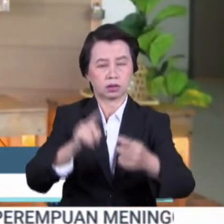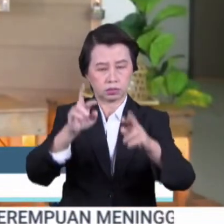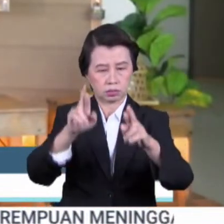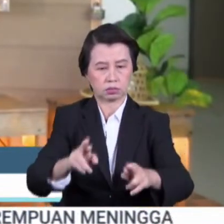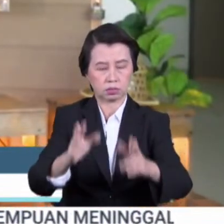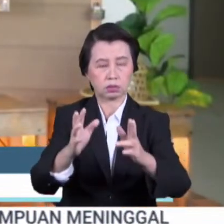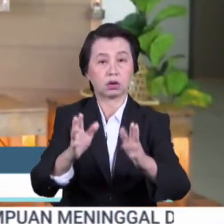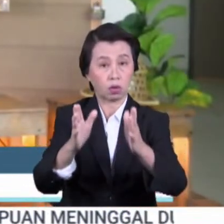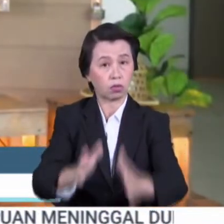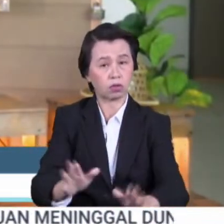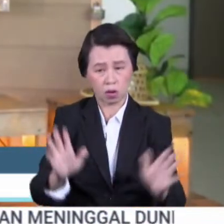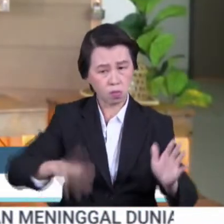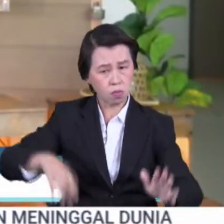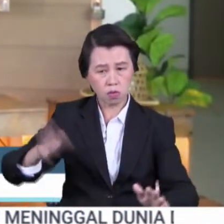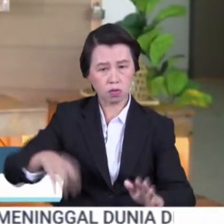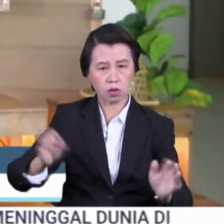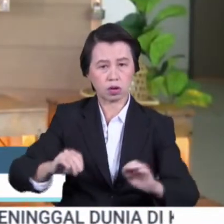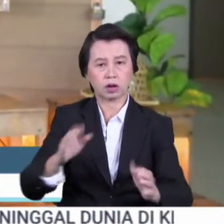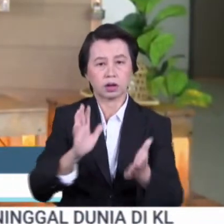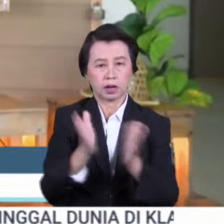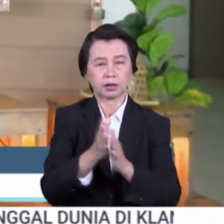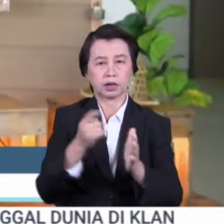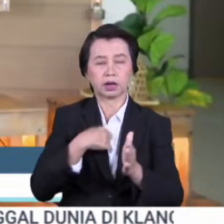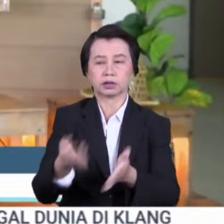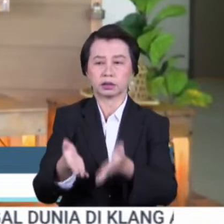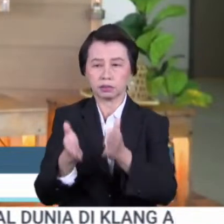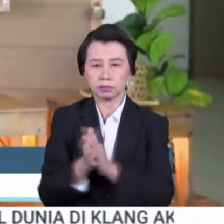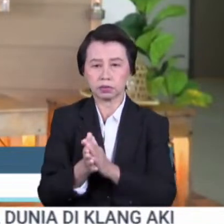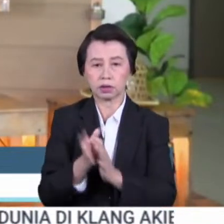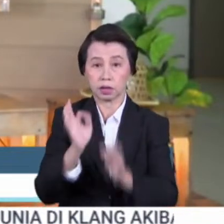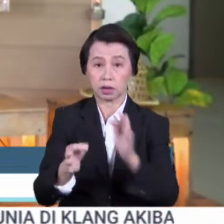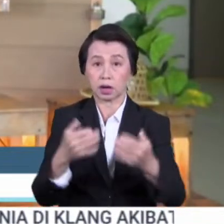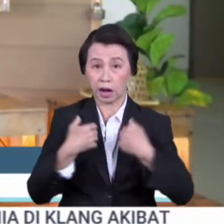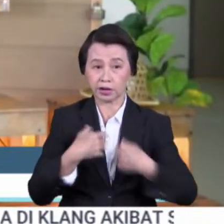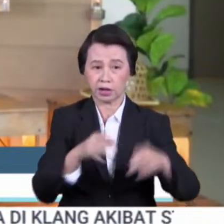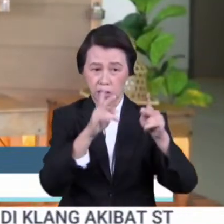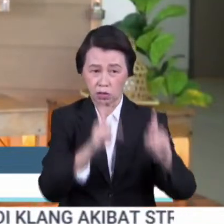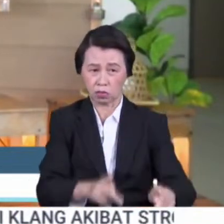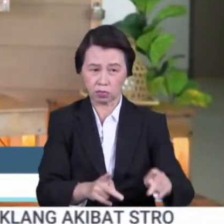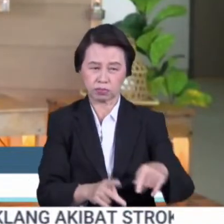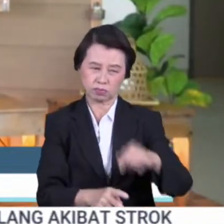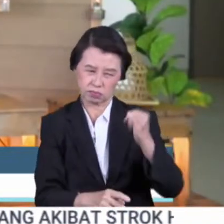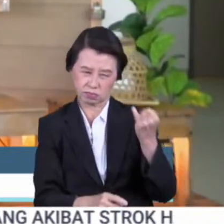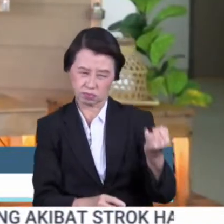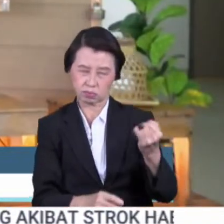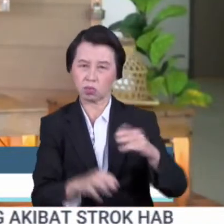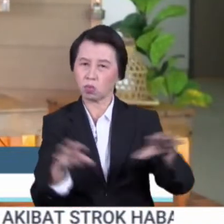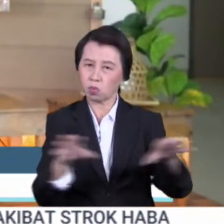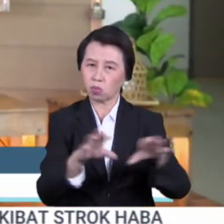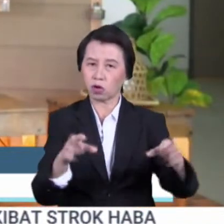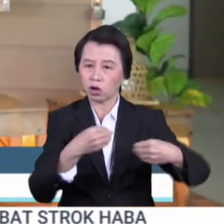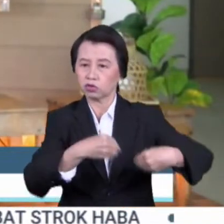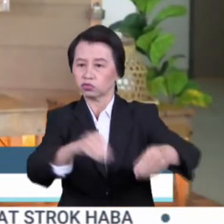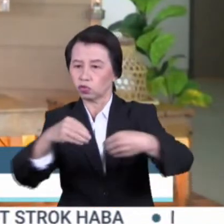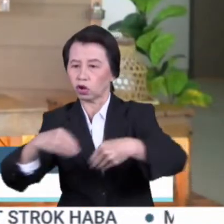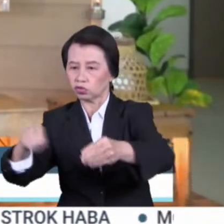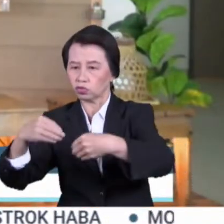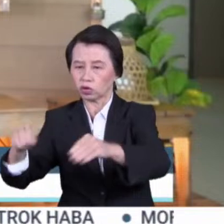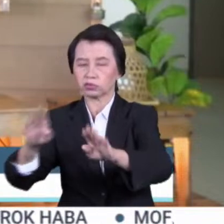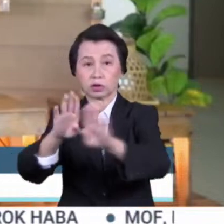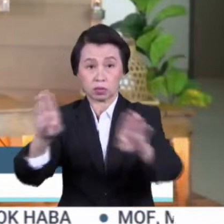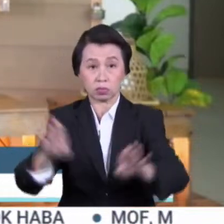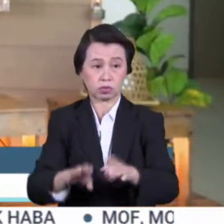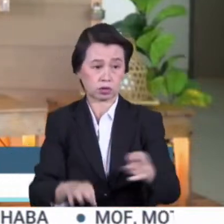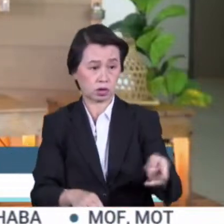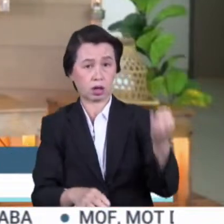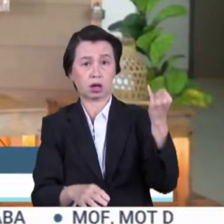pemohon-pemohon. Jadi saya nak menyerulah kepada kalau ada pihak-pihak yang melakukan aktiviti penjualan borang